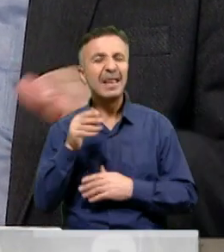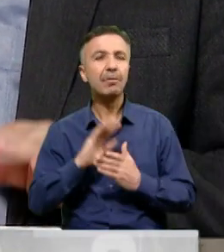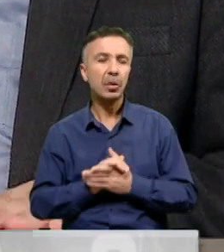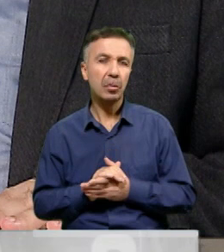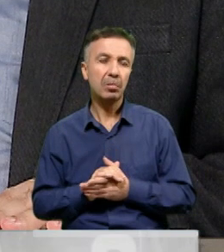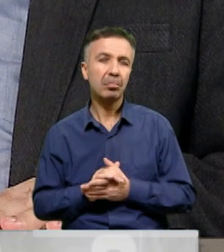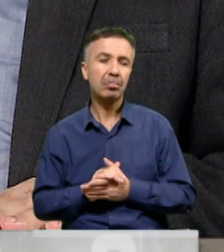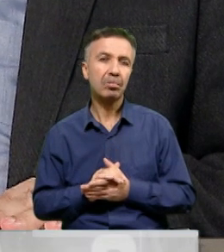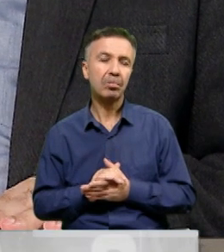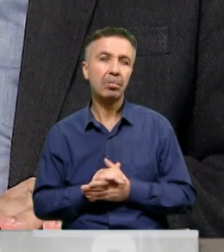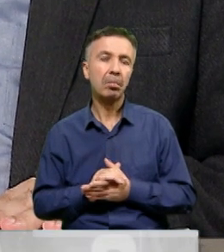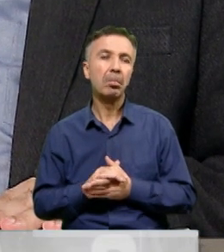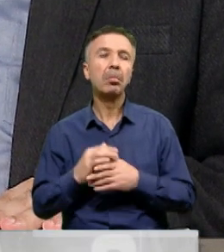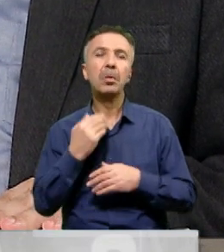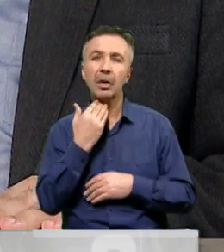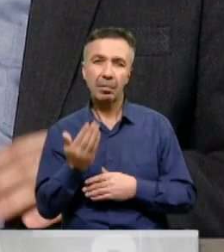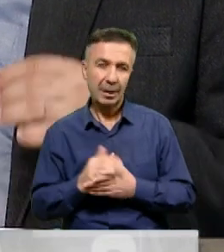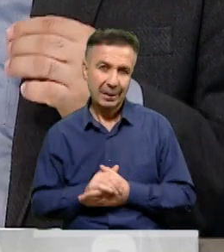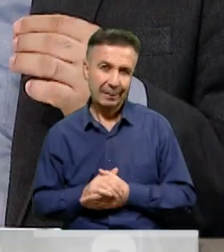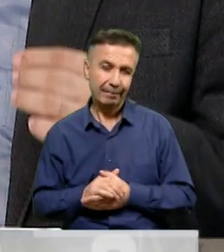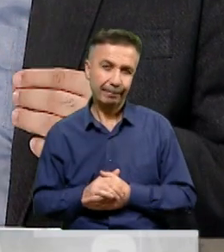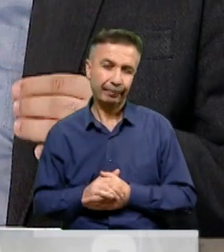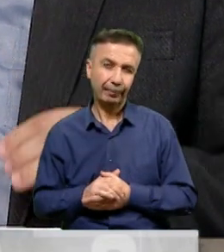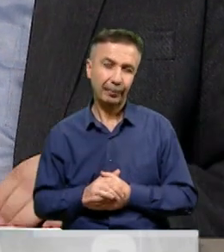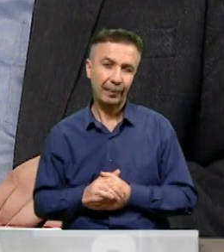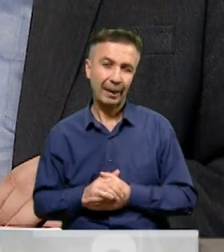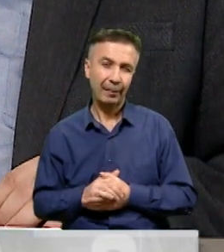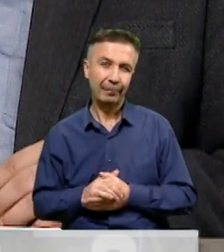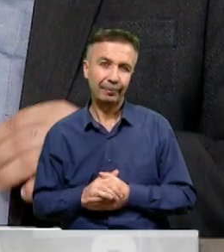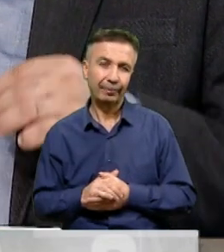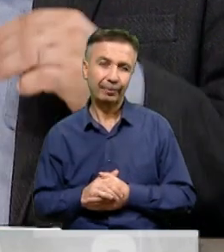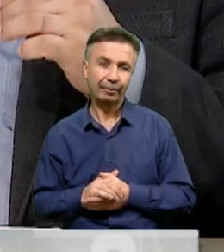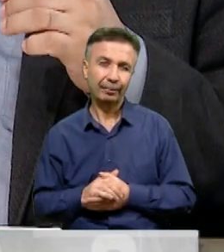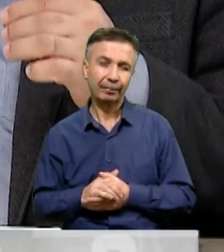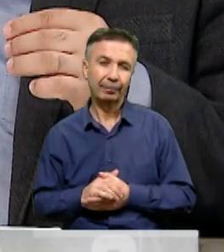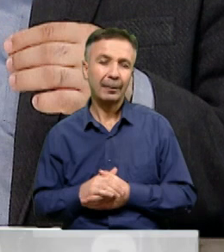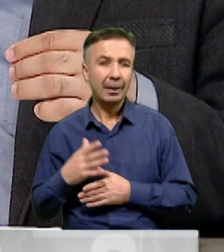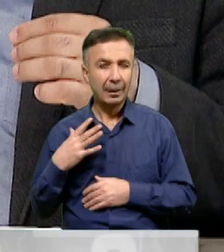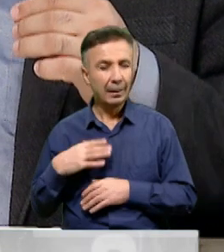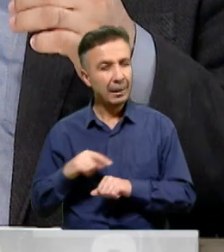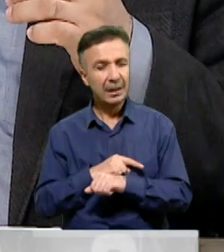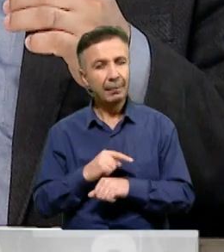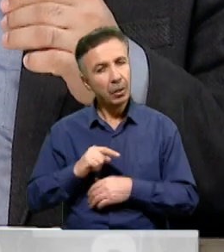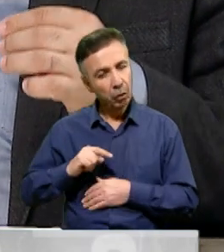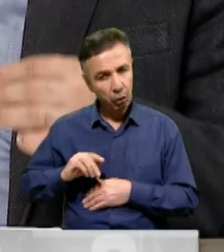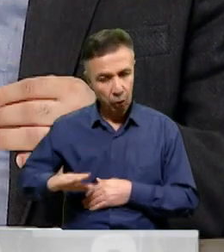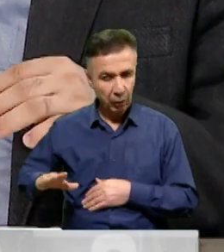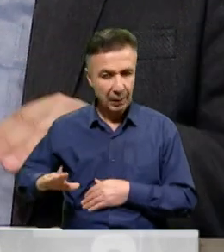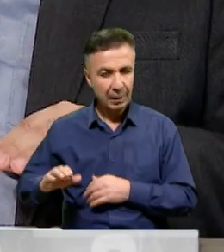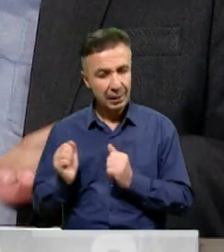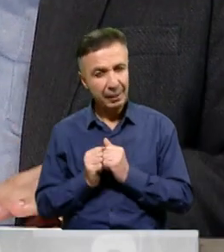deriz ya. Bu da sayılmaz. Yani buradaki yani anahtar elimizde olacak, açıp içinde oturabileceğiz. İstediğiniz zaman çoluğunuzla